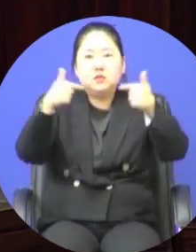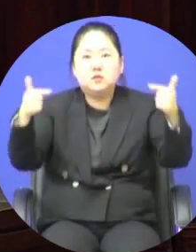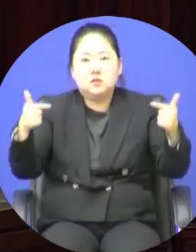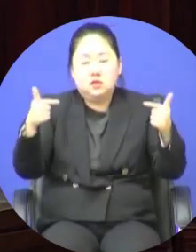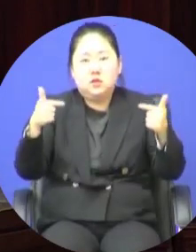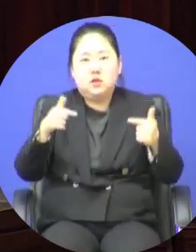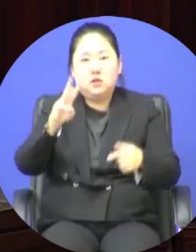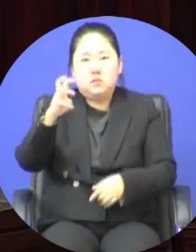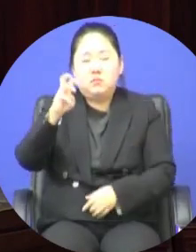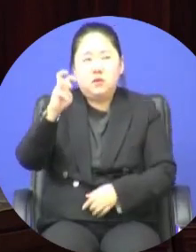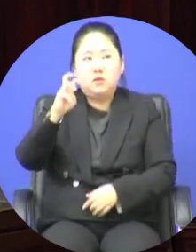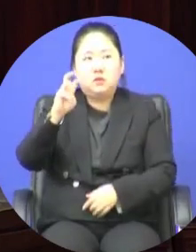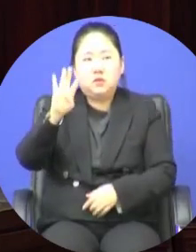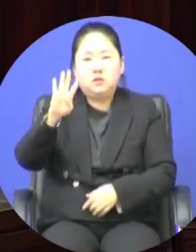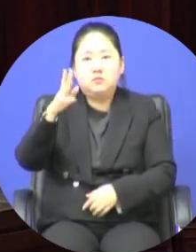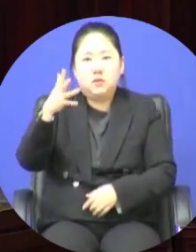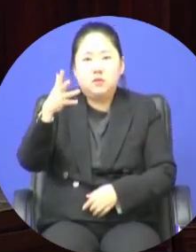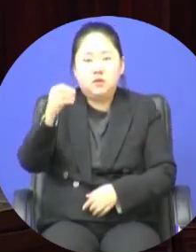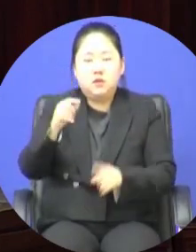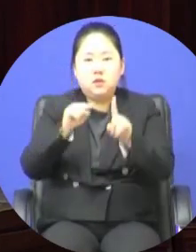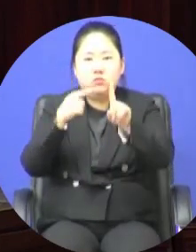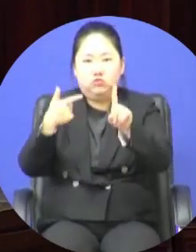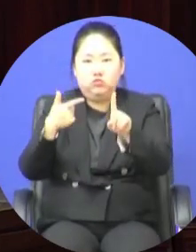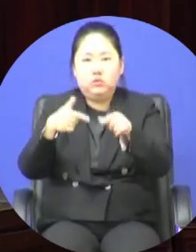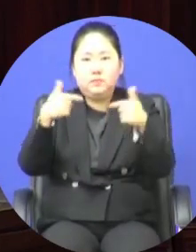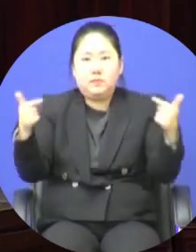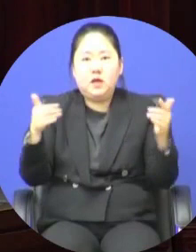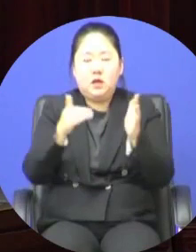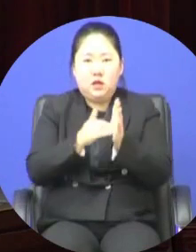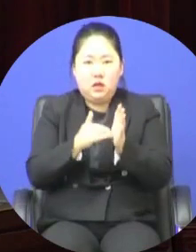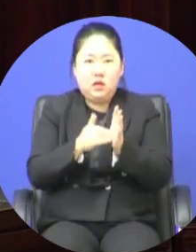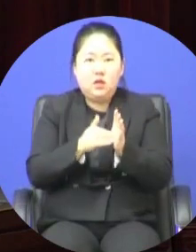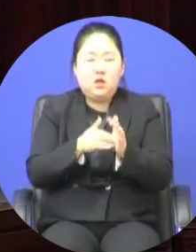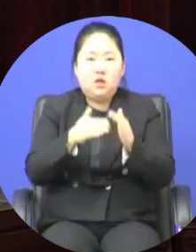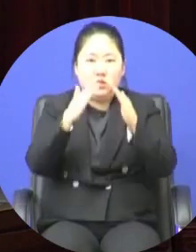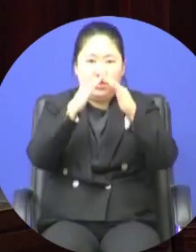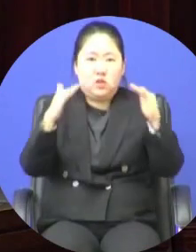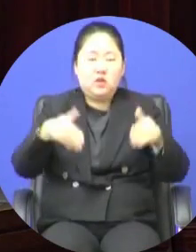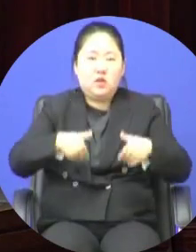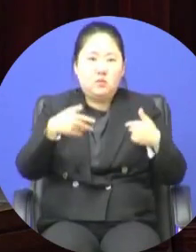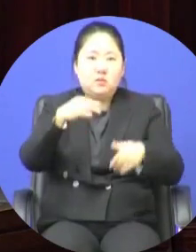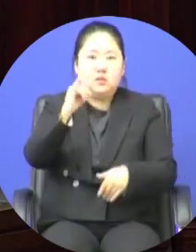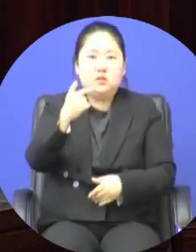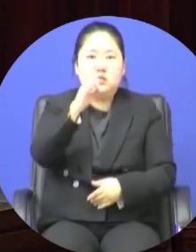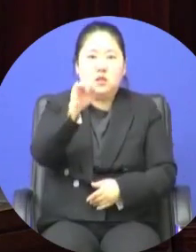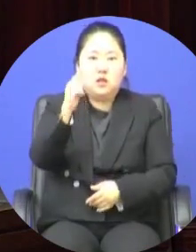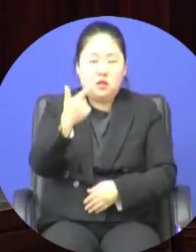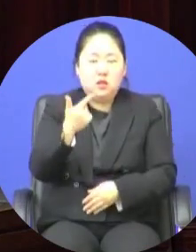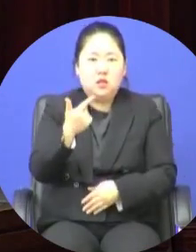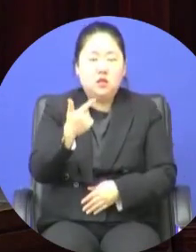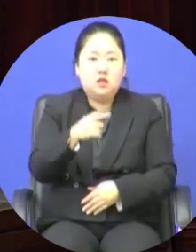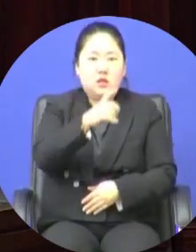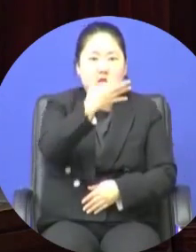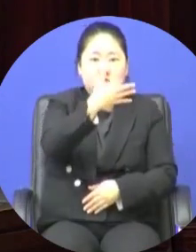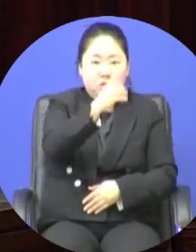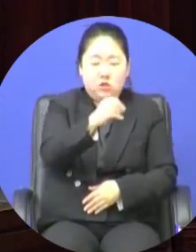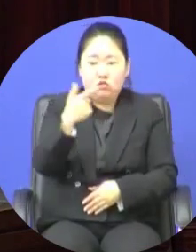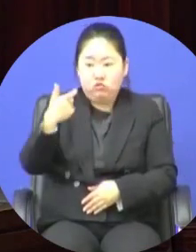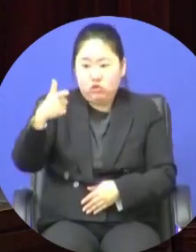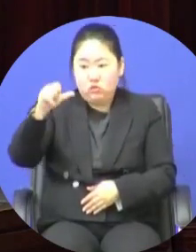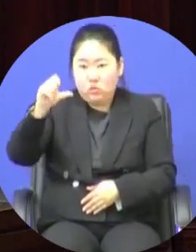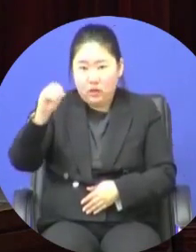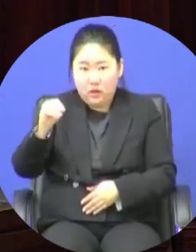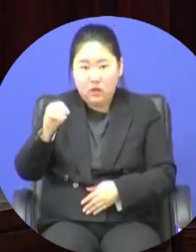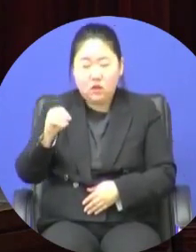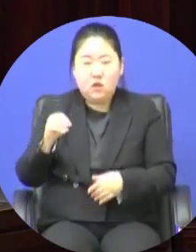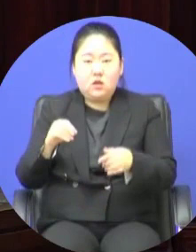약 1.6배 증가했고, 전남 신안군의 경우에는 연간 19만 명에서 65만 명으로 2.4배